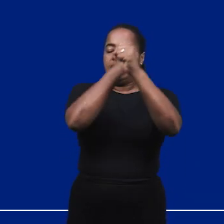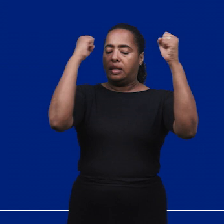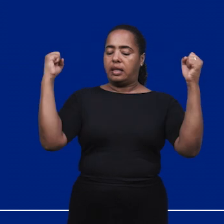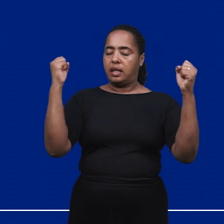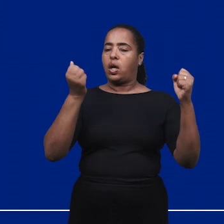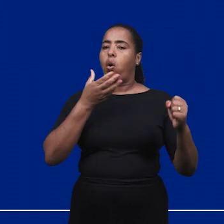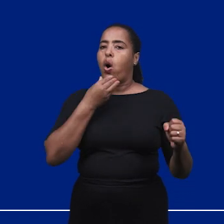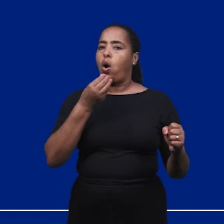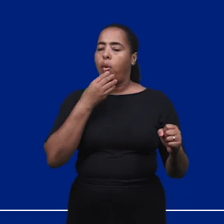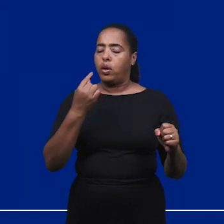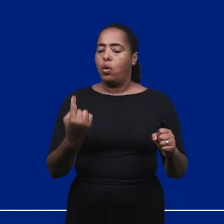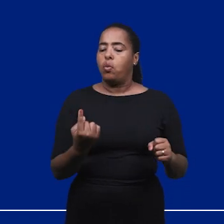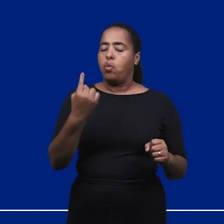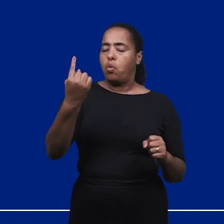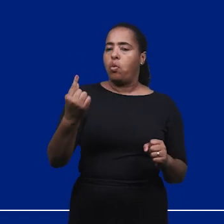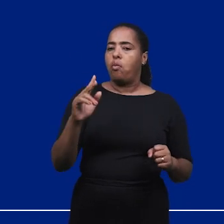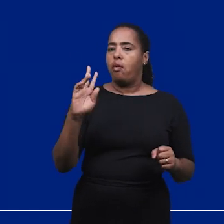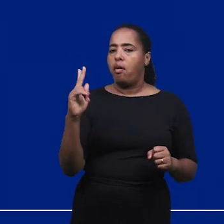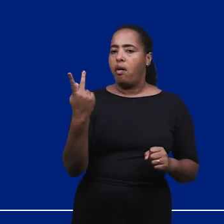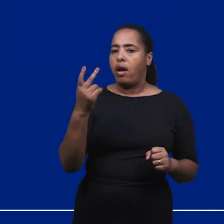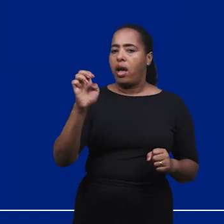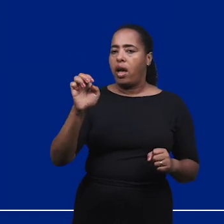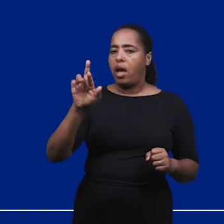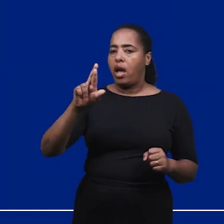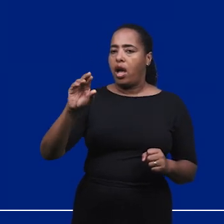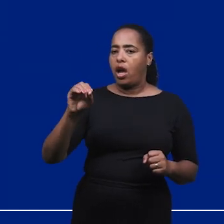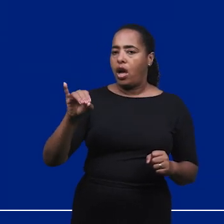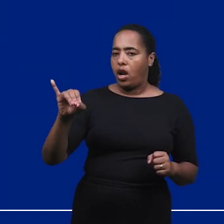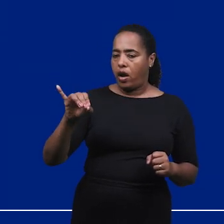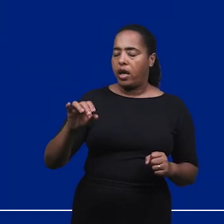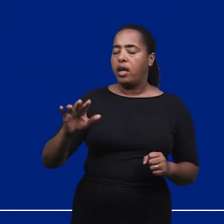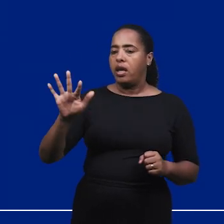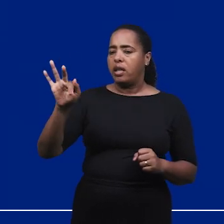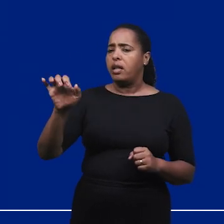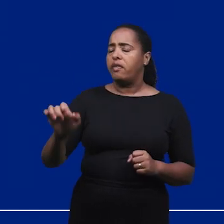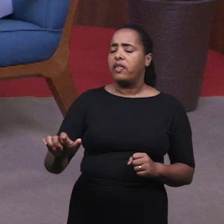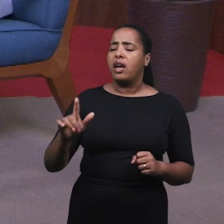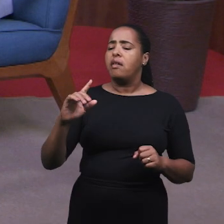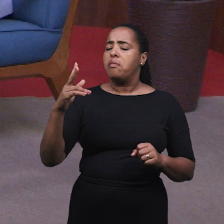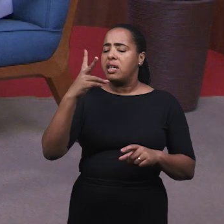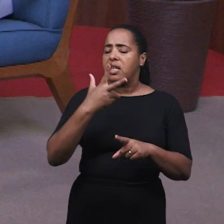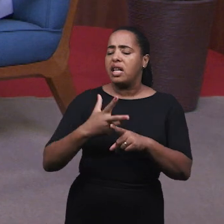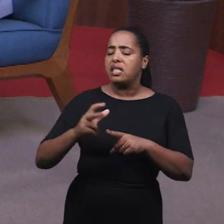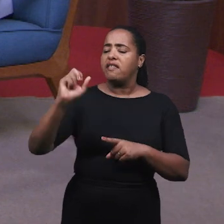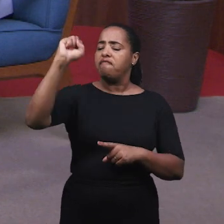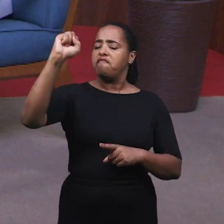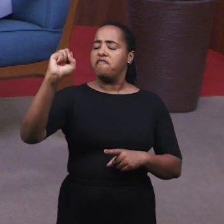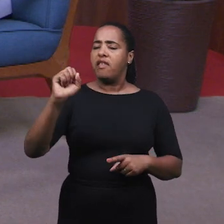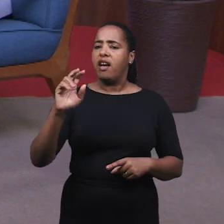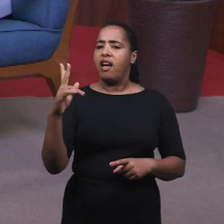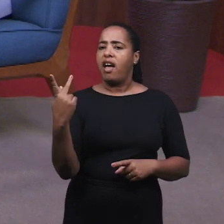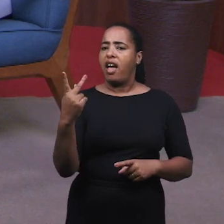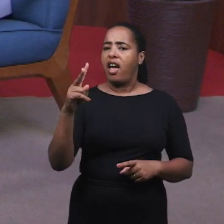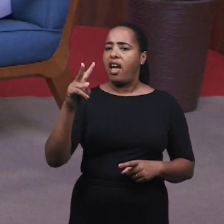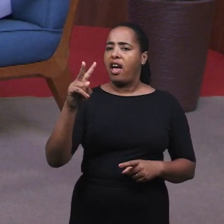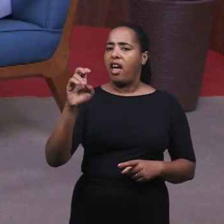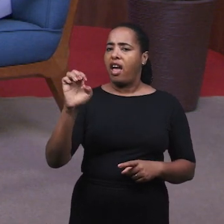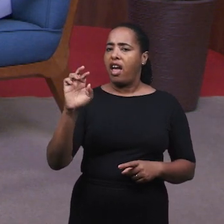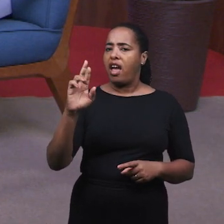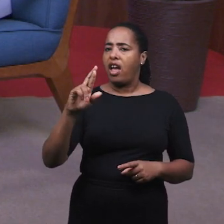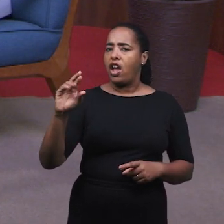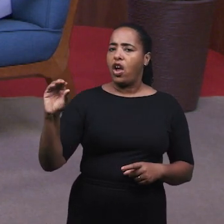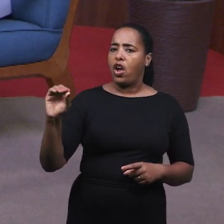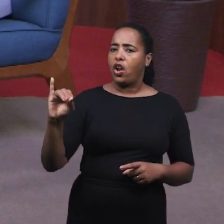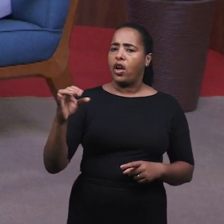indiqué comme un des héros de la foi. Donc, où se trouvait ce côté héroïque de Samson? Sous la foi.